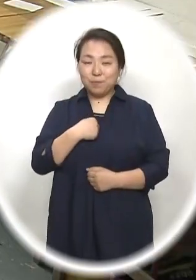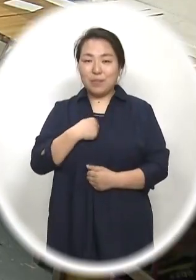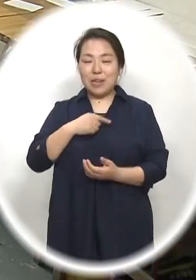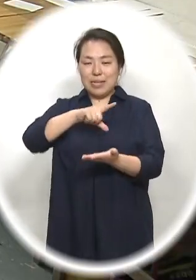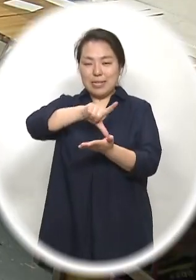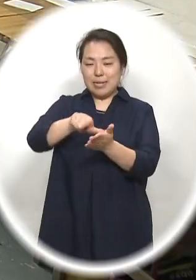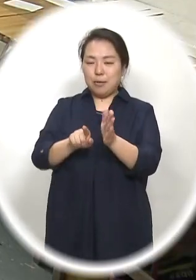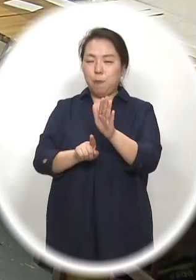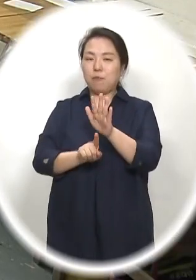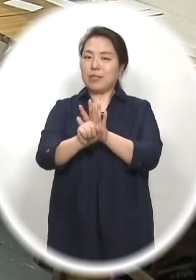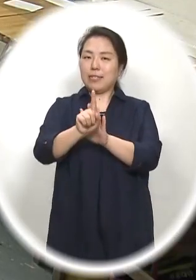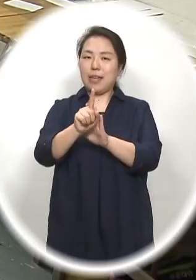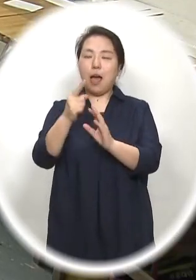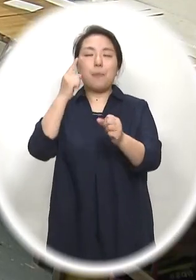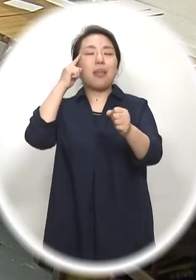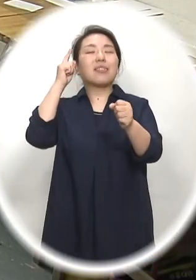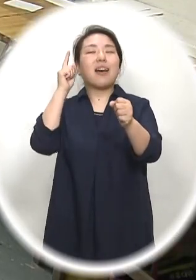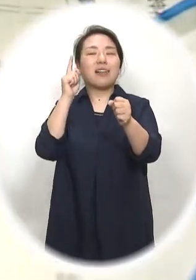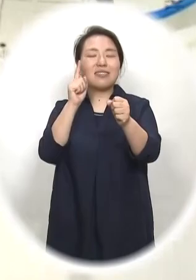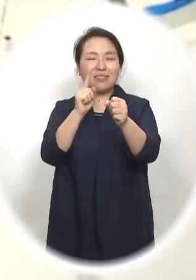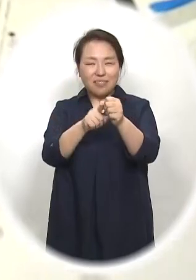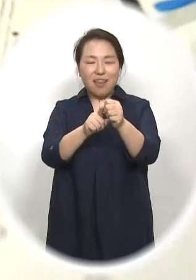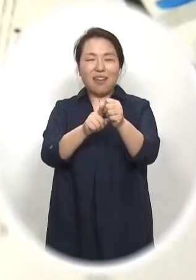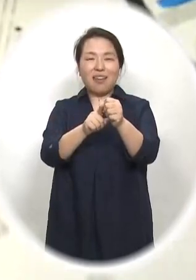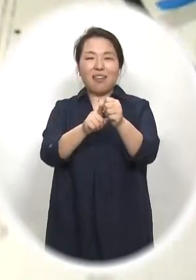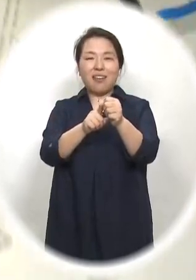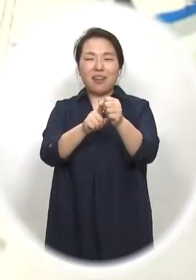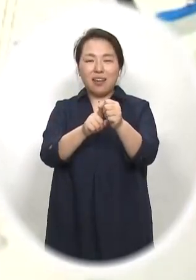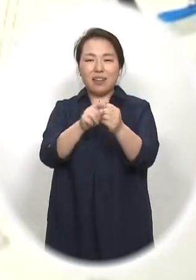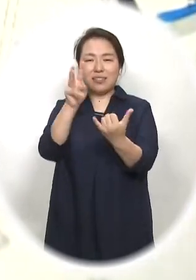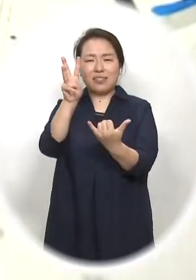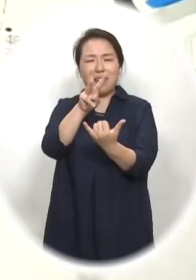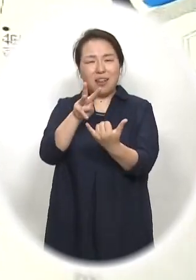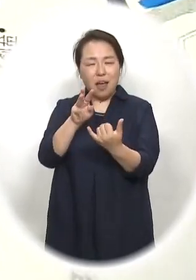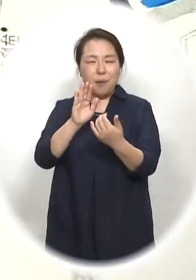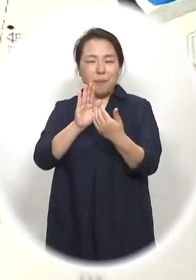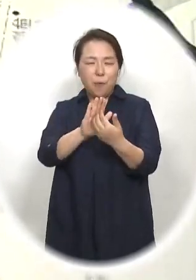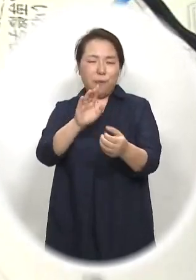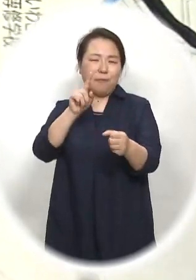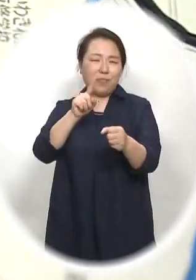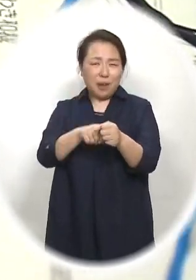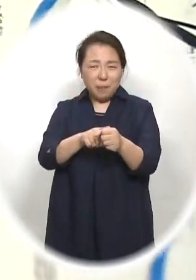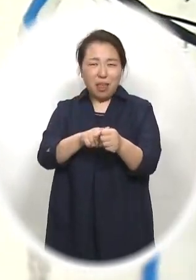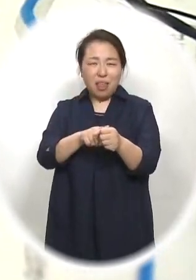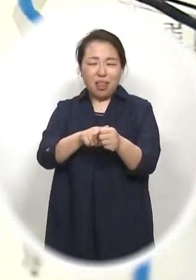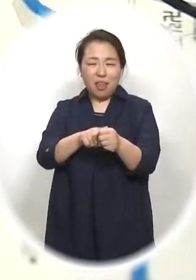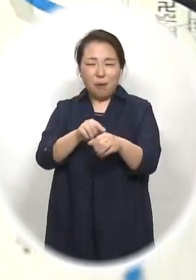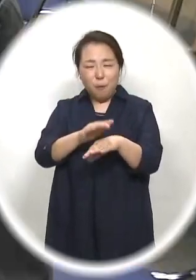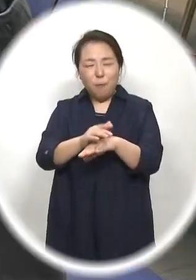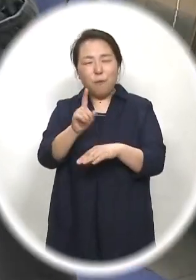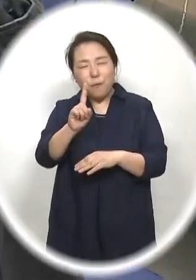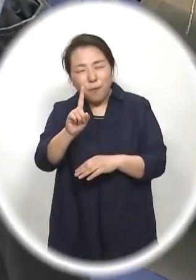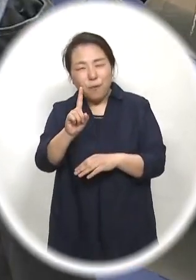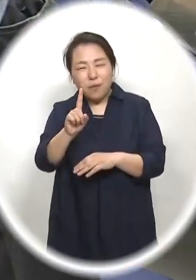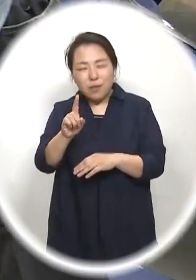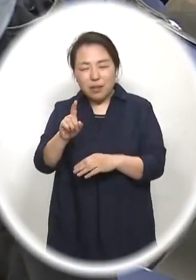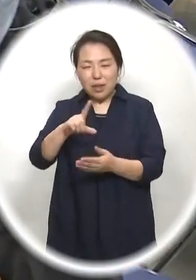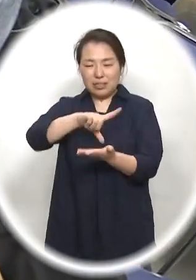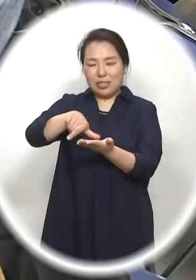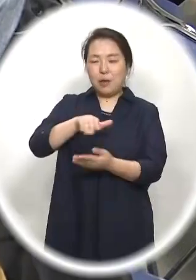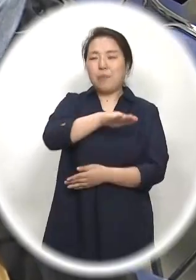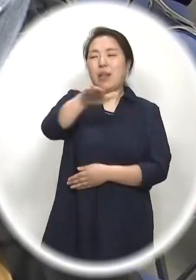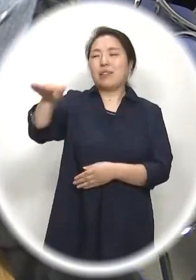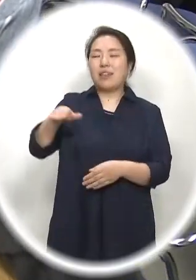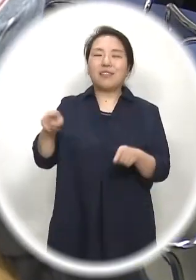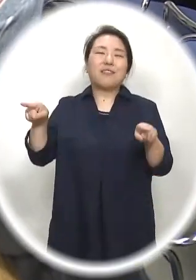中のリーダーっていうものを目指してですね、いろんな災害を防ぐためにはどうしたらいいかというようなことを地域住民の皆さんと一